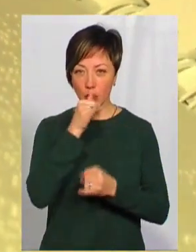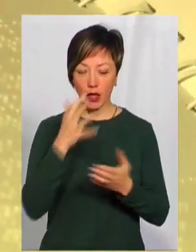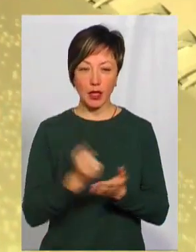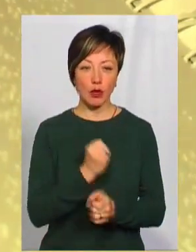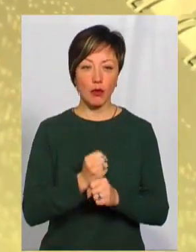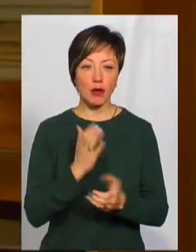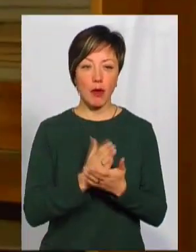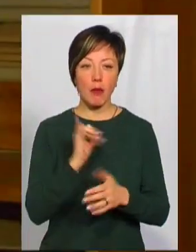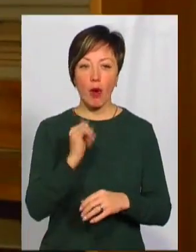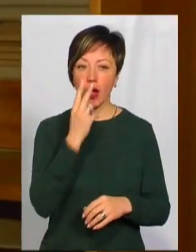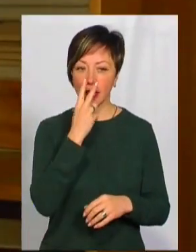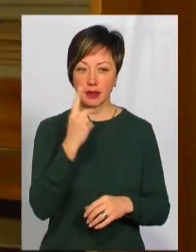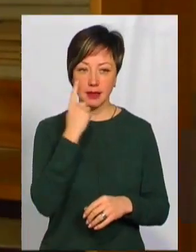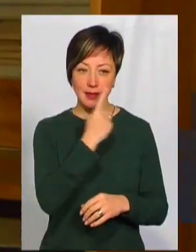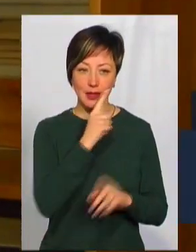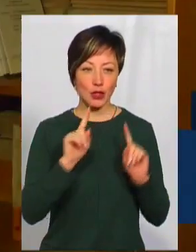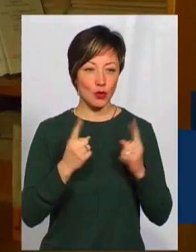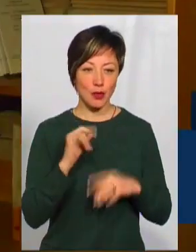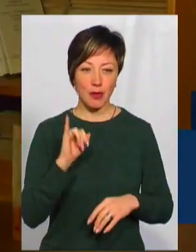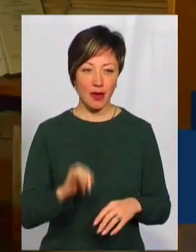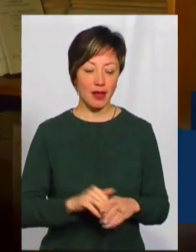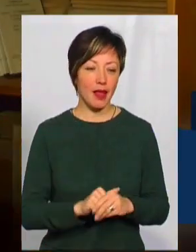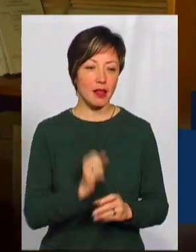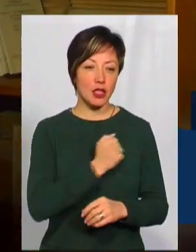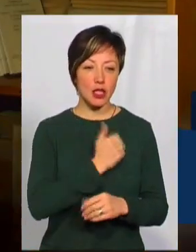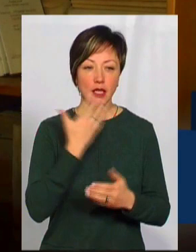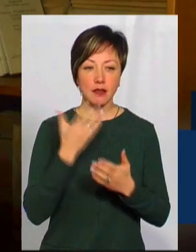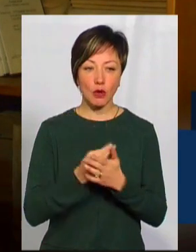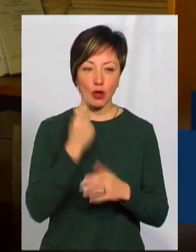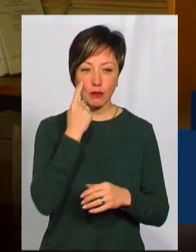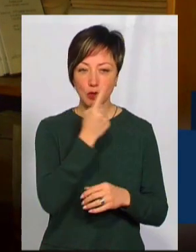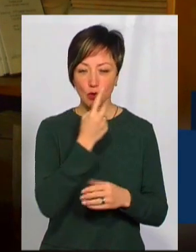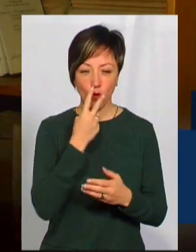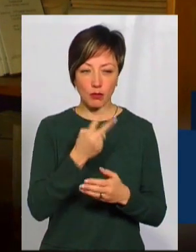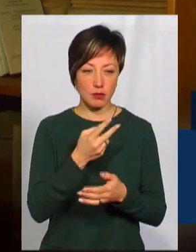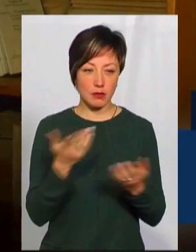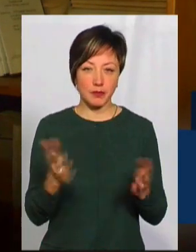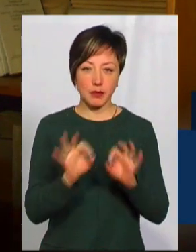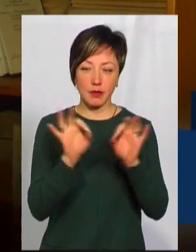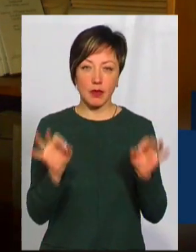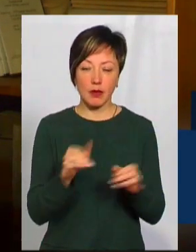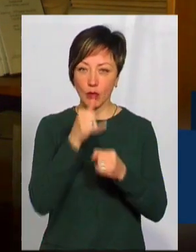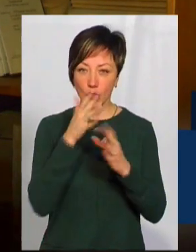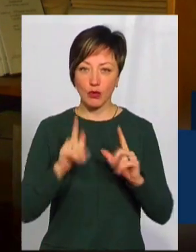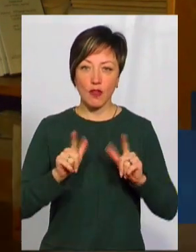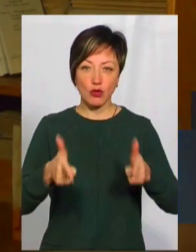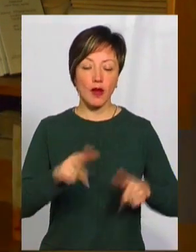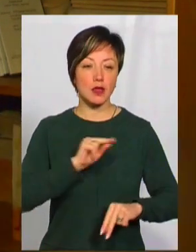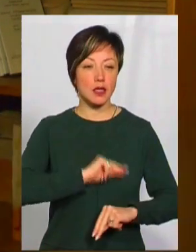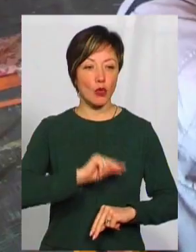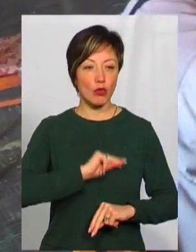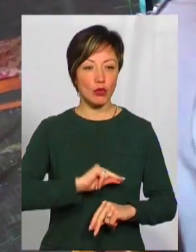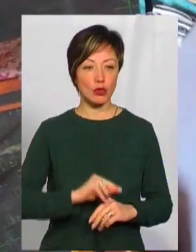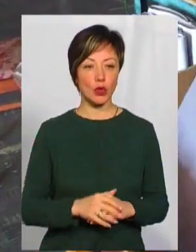бо має поганий зір. Поганий, дуже поганий. На жаль, своїм зором я ніде не маю можливості влаштуватися на